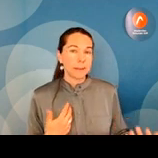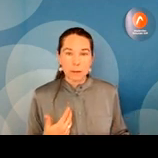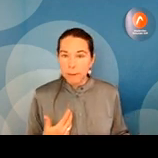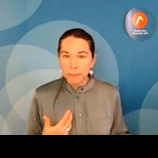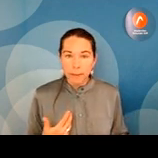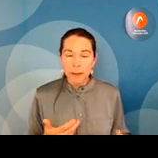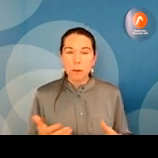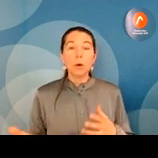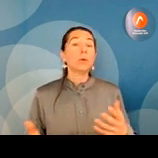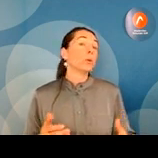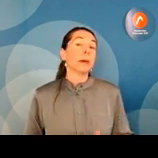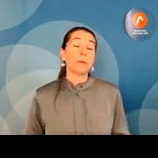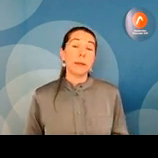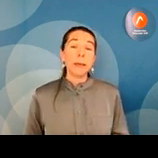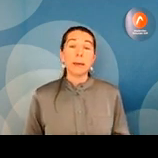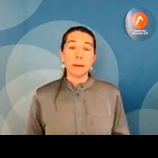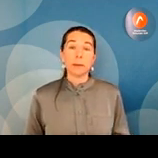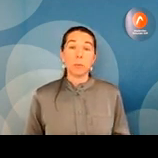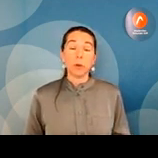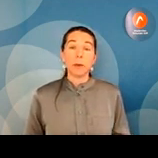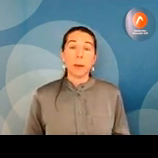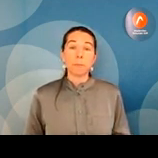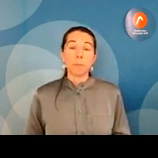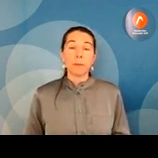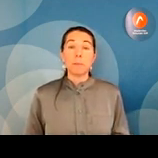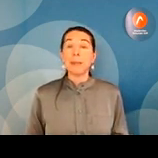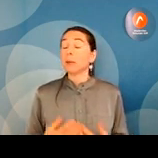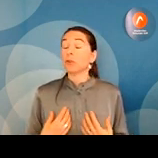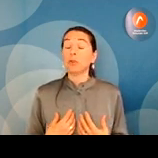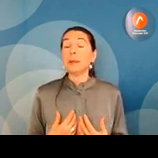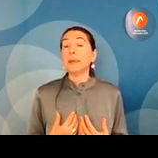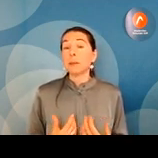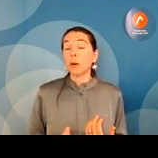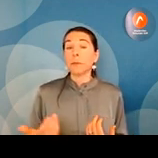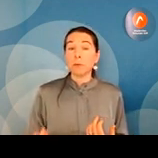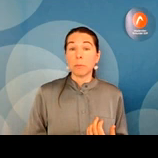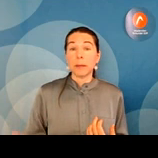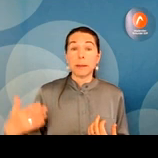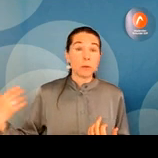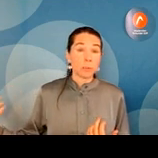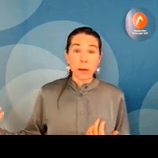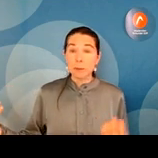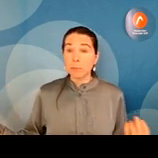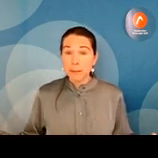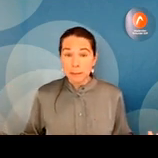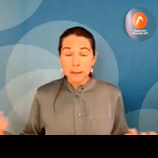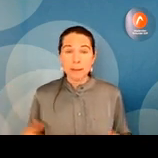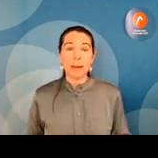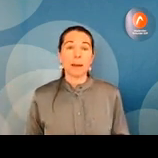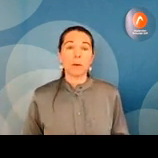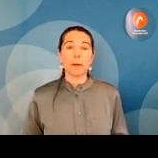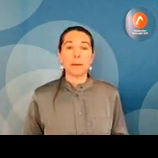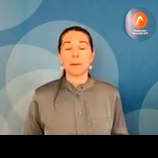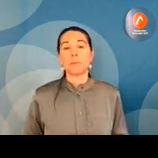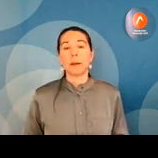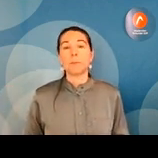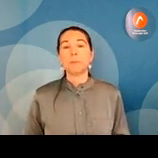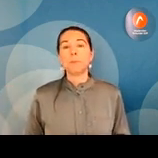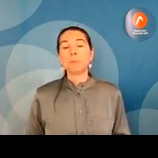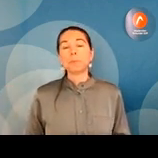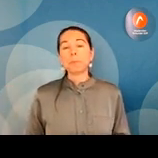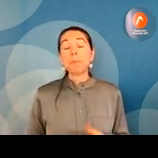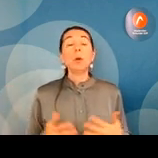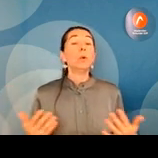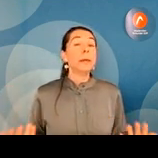arbetsplats, bland sina vänner. Och de kan variera rätt mycket. Vi beter oss ju inte likadant i familjen som på arbetsplatsen i alla gånger till